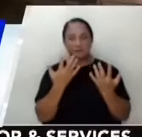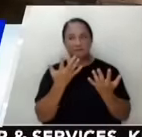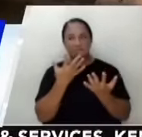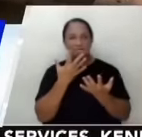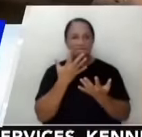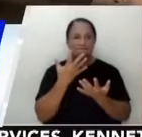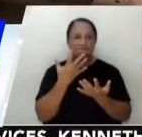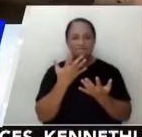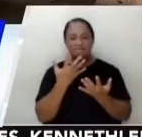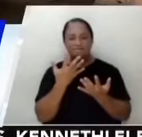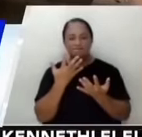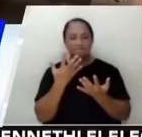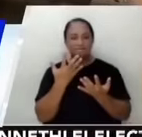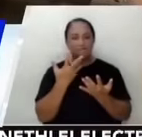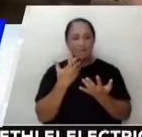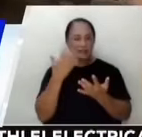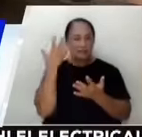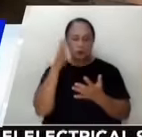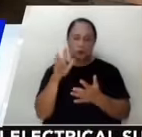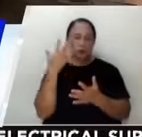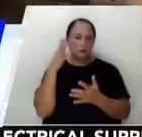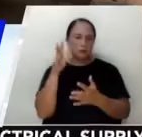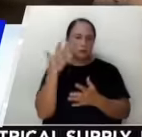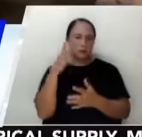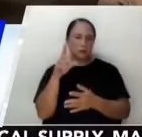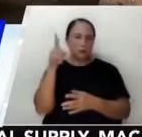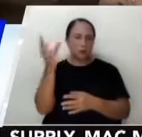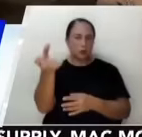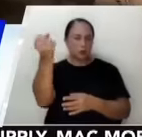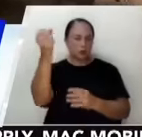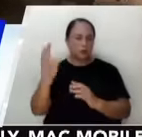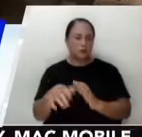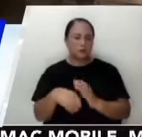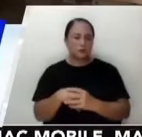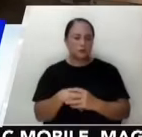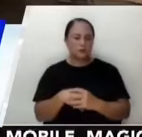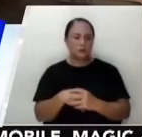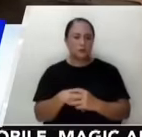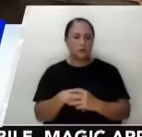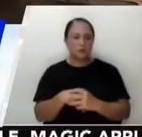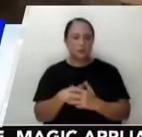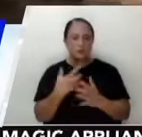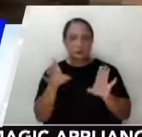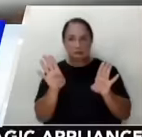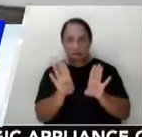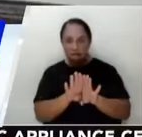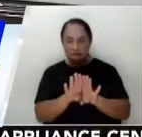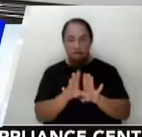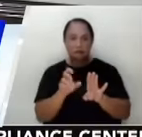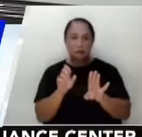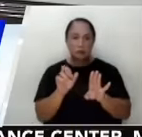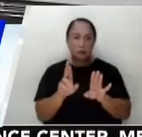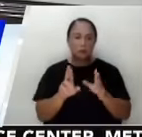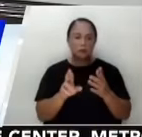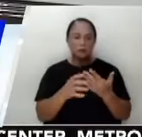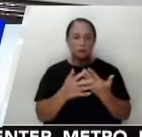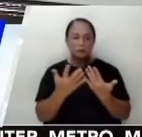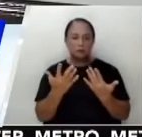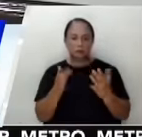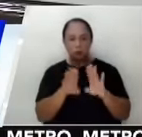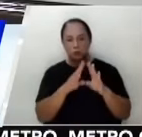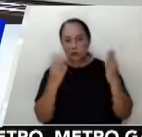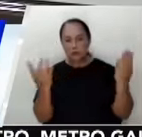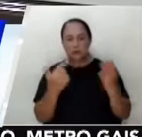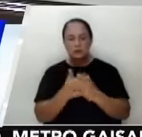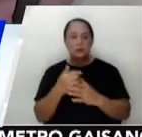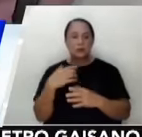Yun ang hindi ko pa alam sa may-ari kung isara o bubuksan. Sabi ni Cap, nag-checkpoint